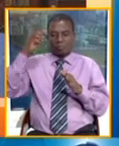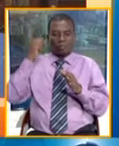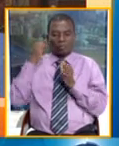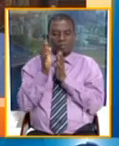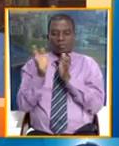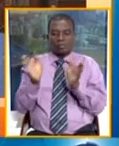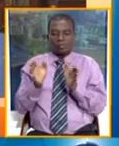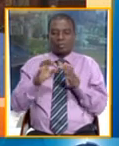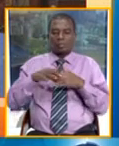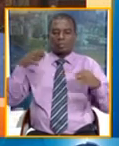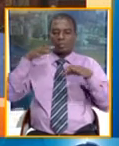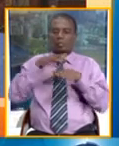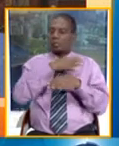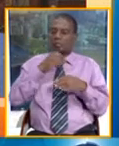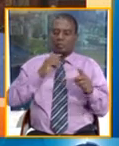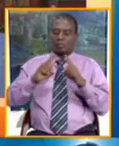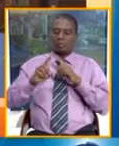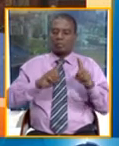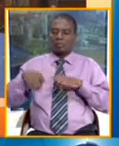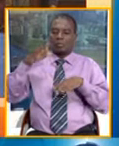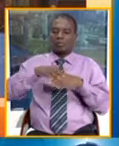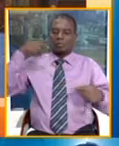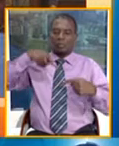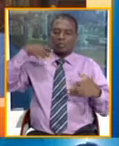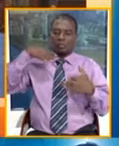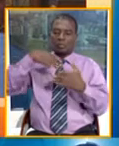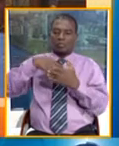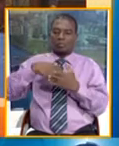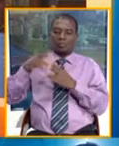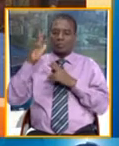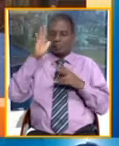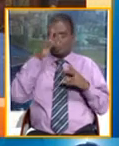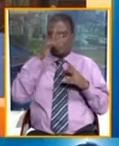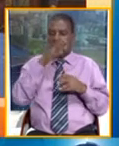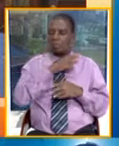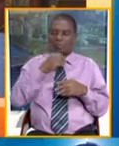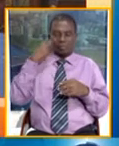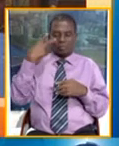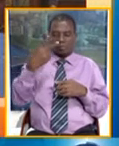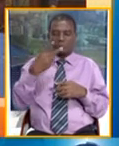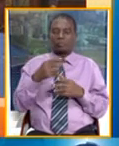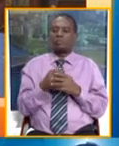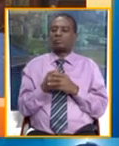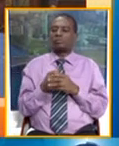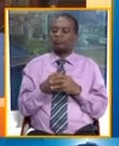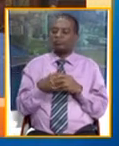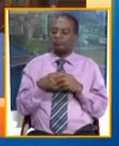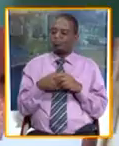et le Sahel. Les entretiens ont porté sur la lutte contre le terrorisme. Les précisions de Awa